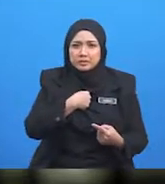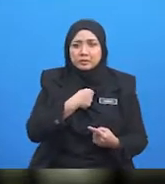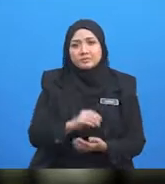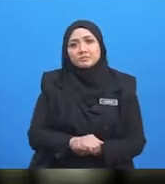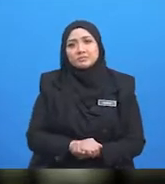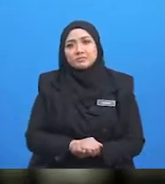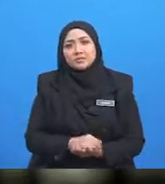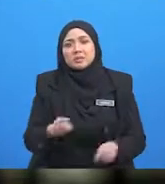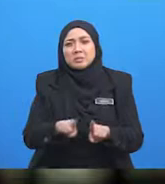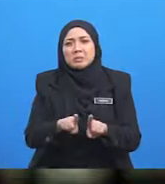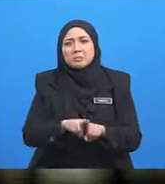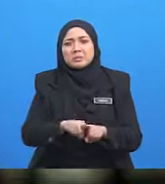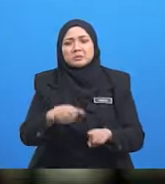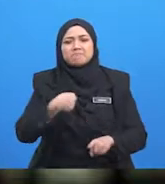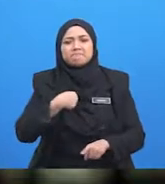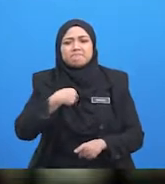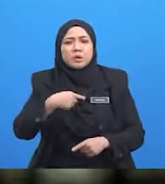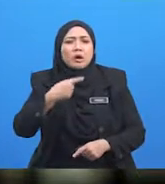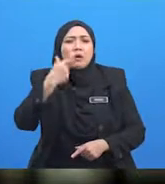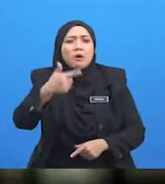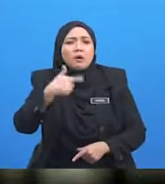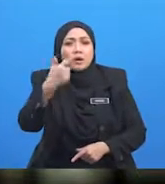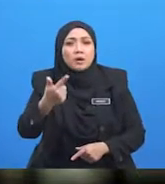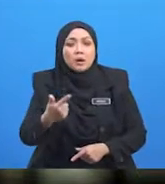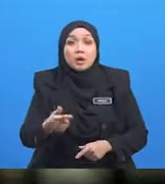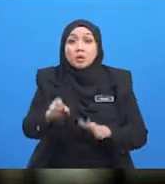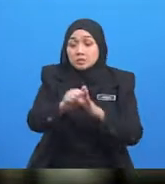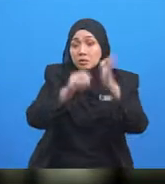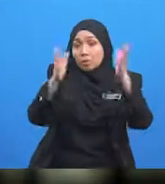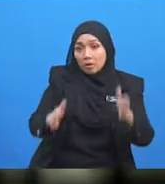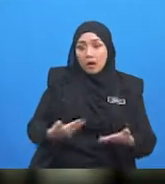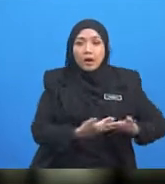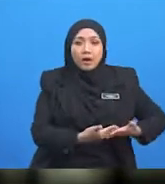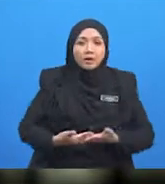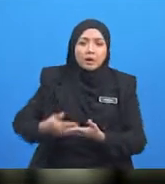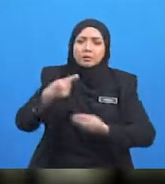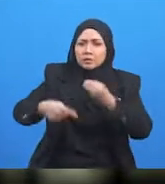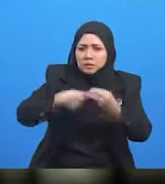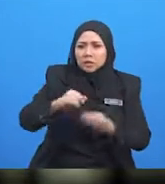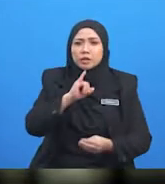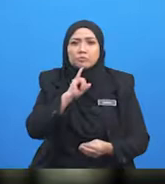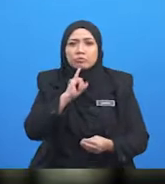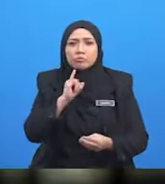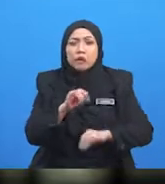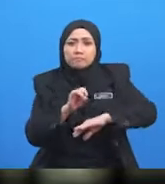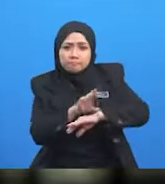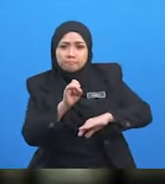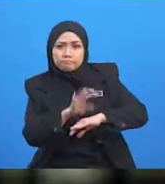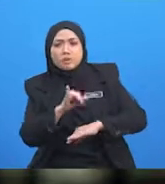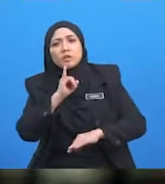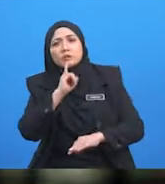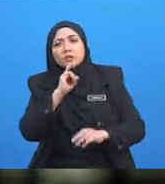diibaratkan luahan hati seorang anak tentang ibu dan pesanan ibunya